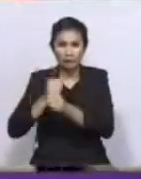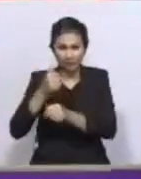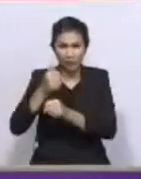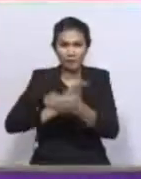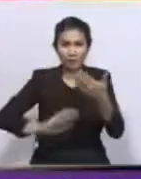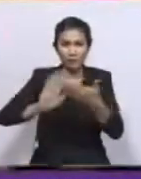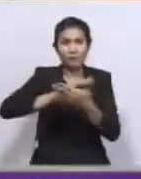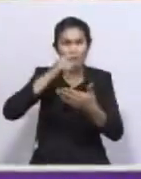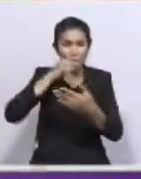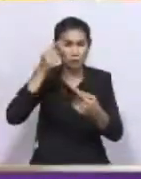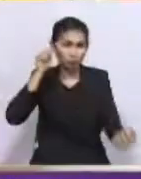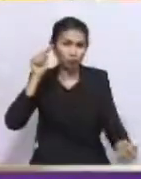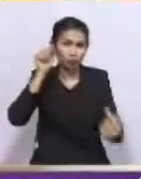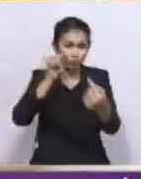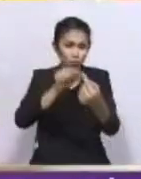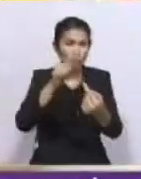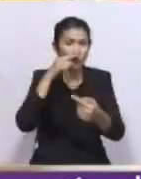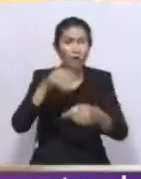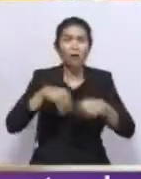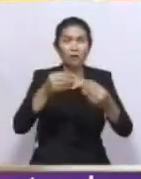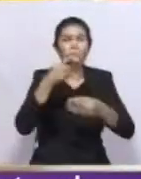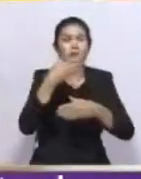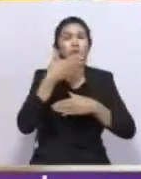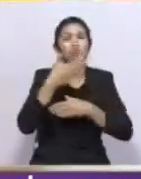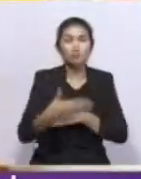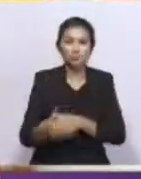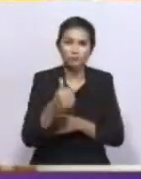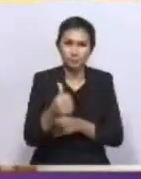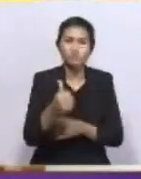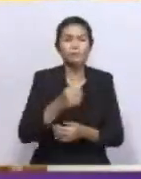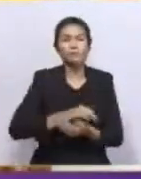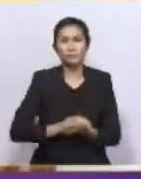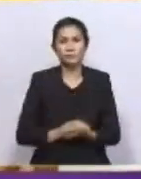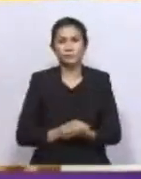ทศไทยสู่เป้าหมายเพื่อความมั่นคงมั่งคั่งและยั่งยืน